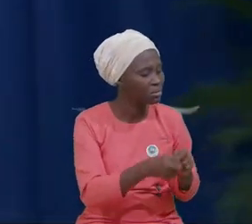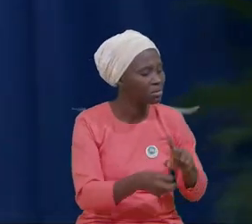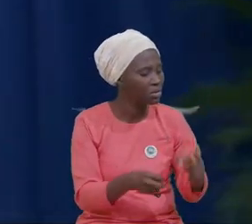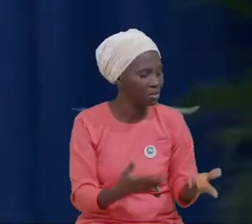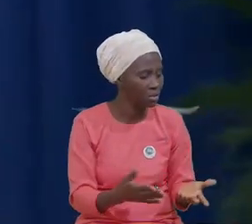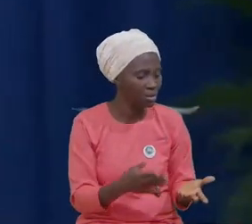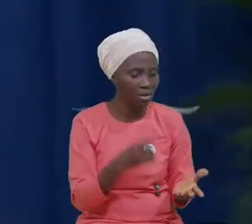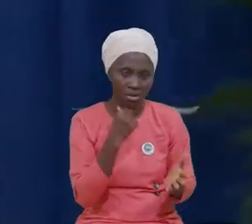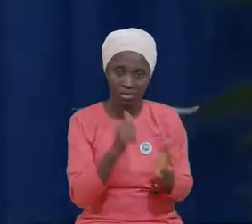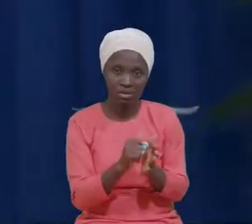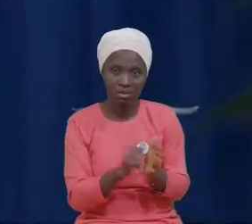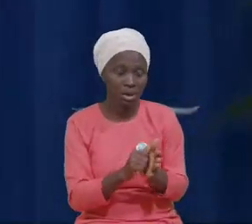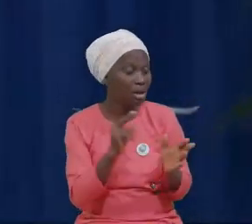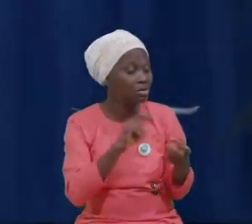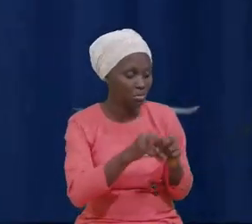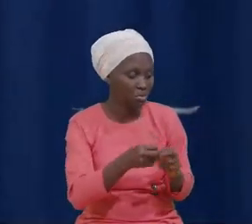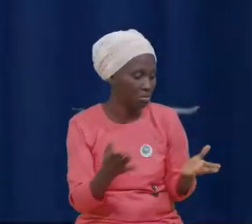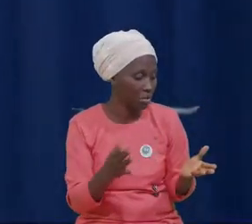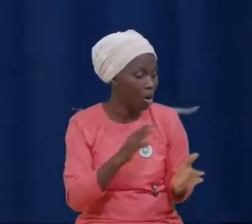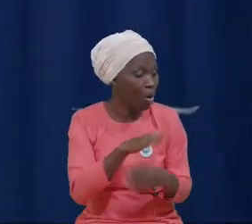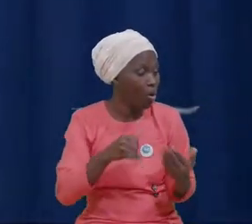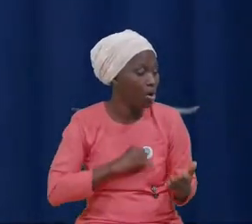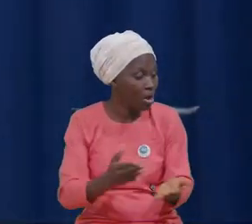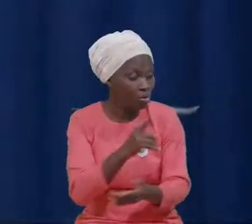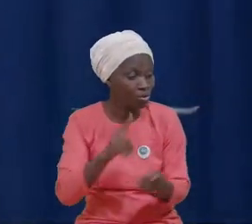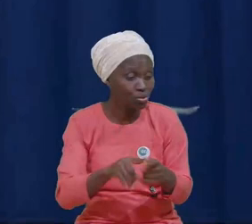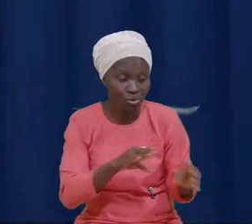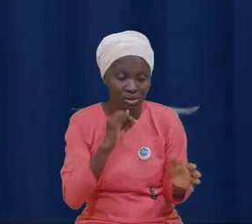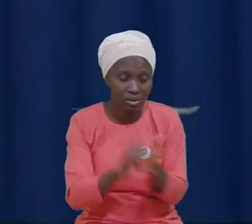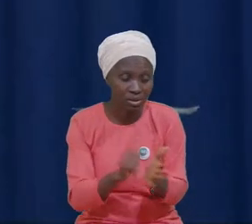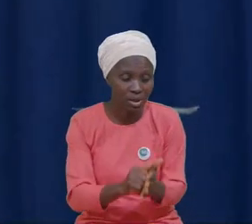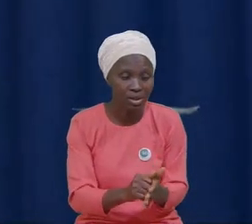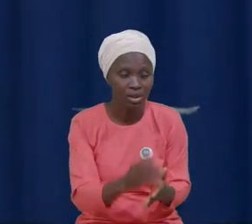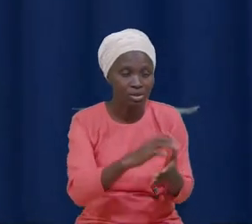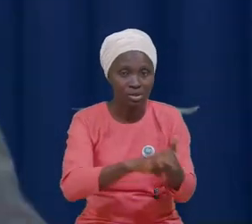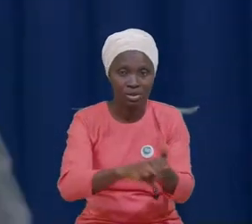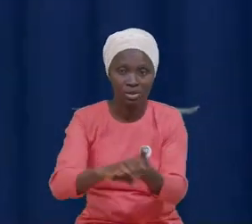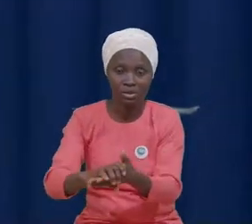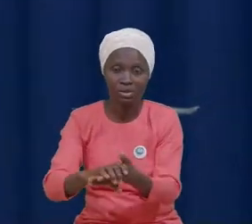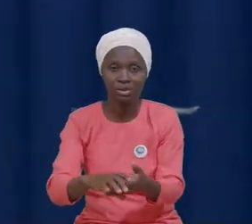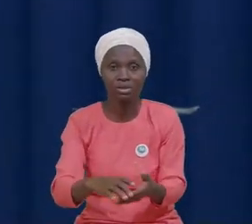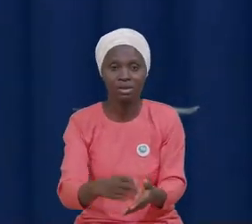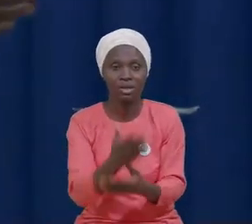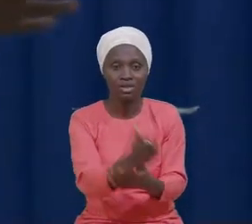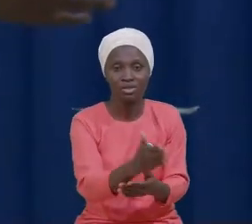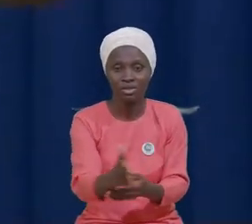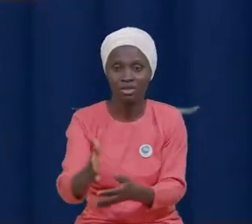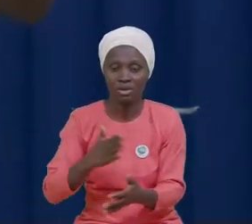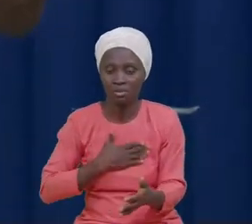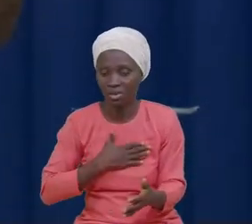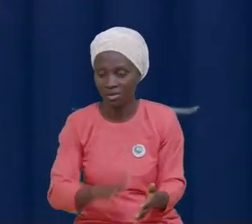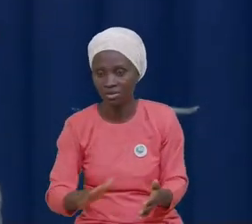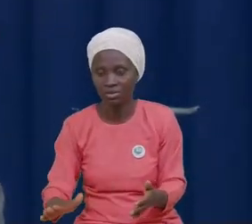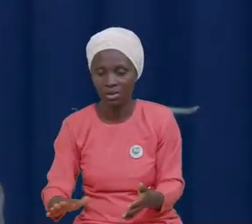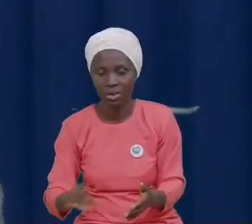quoi le problème? Ils ont dit, ah, il n'y a pas de problème. Je veux serre la main à mon enfant, à mes enfants. J'ai dit, bon, il